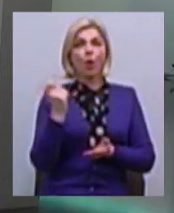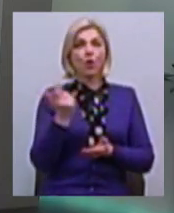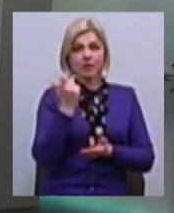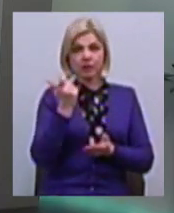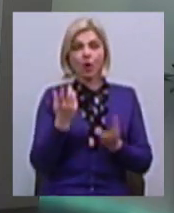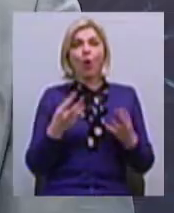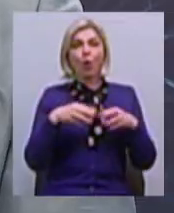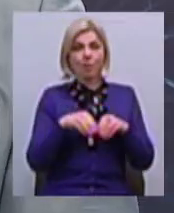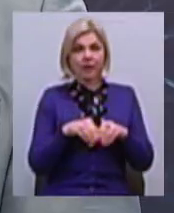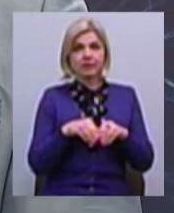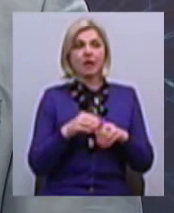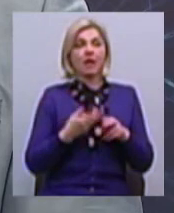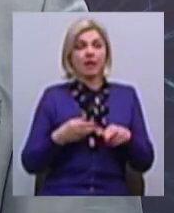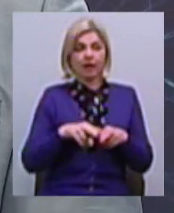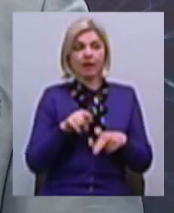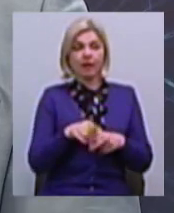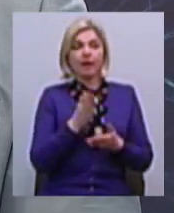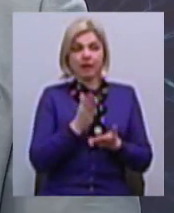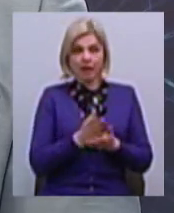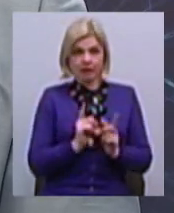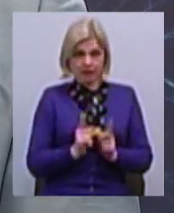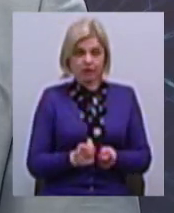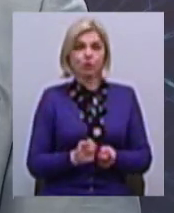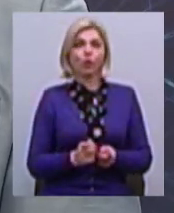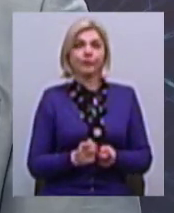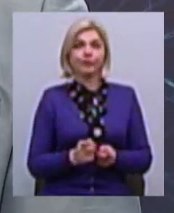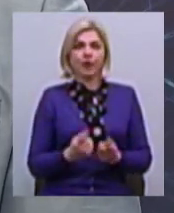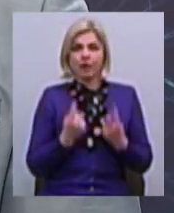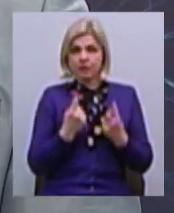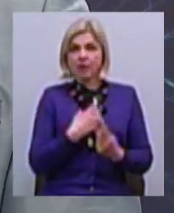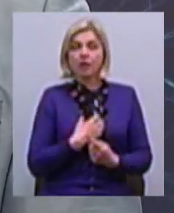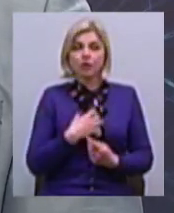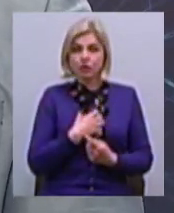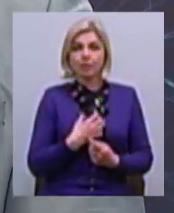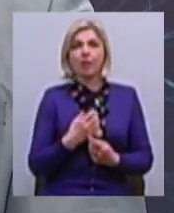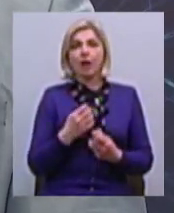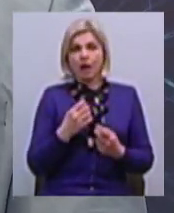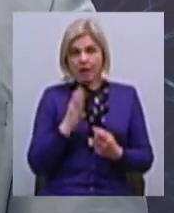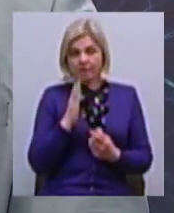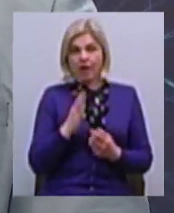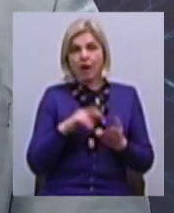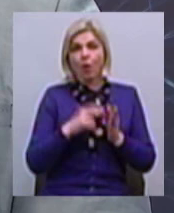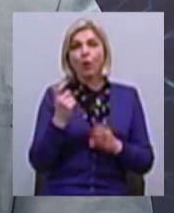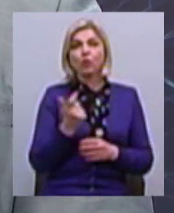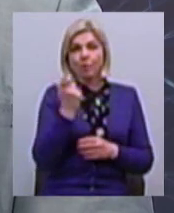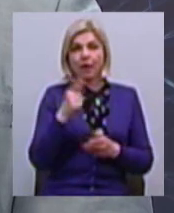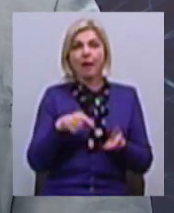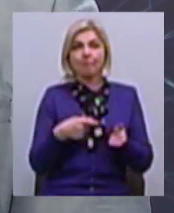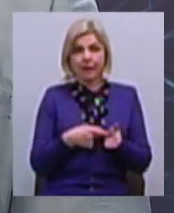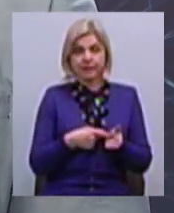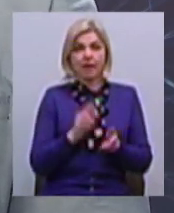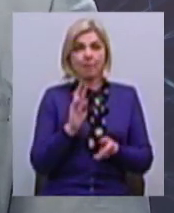комплекс, який є дійсно значущим в сегменті економіки міста